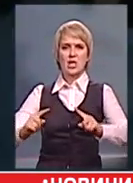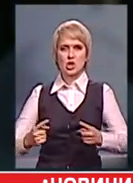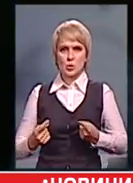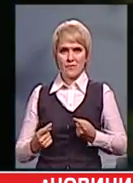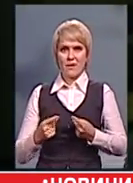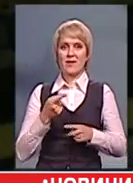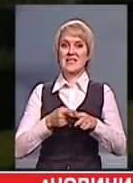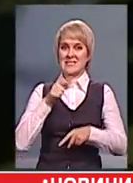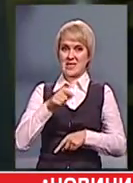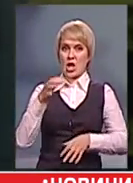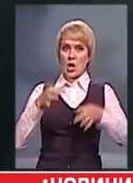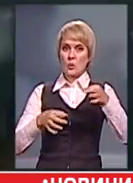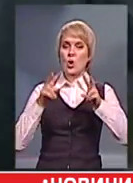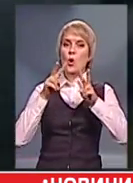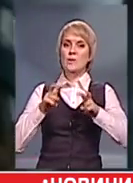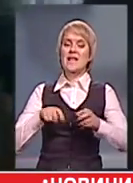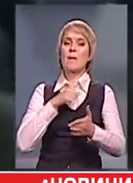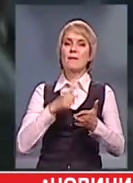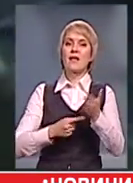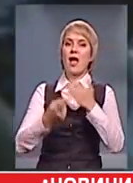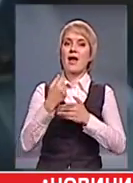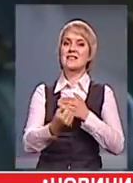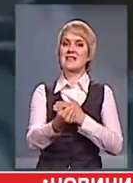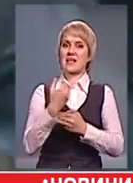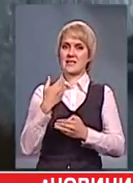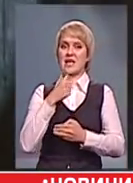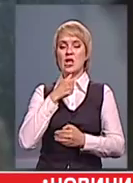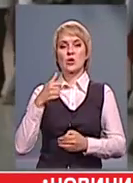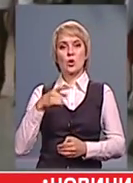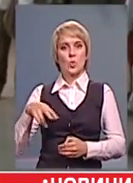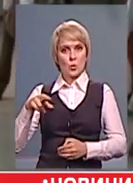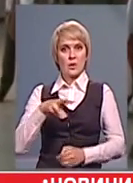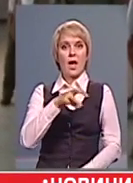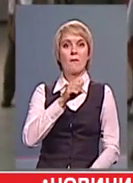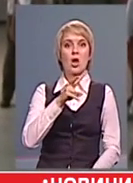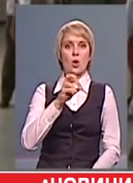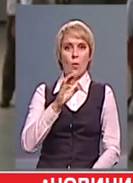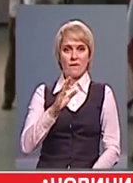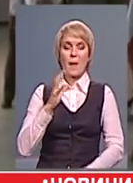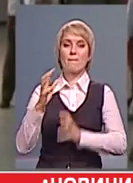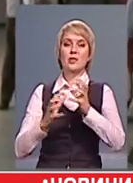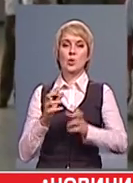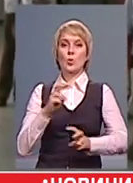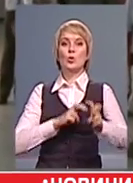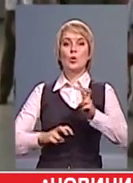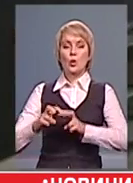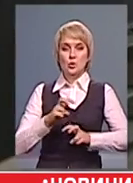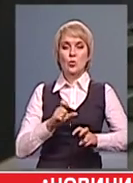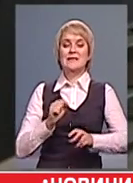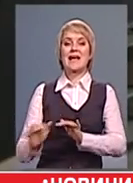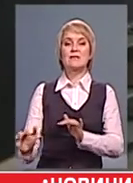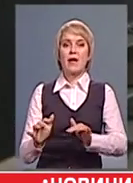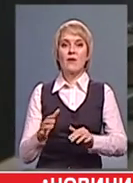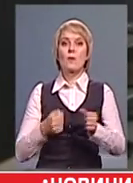і має розглянути питання екстрадиції. Від торішнього грудня Марко в міжнародному розшуку за справою про побиття активістів